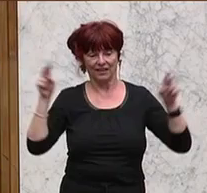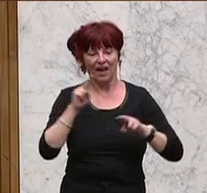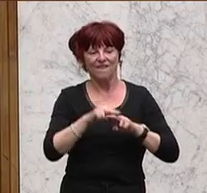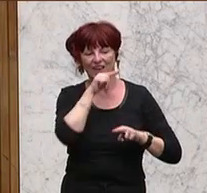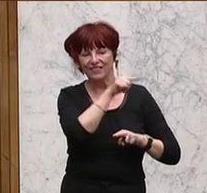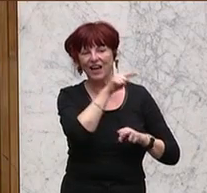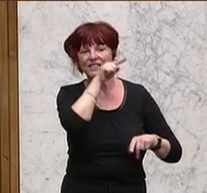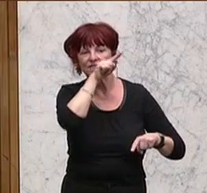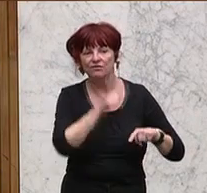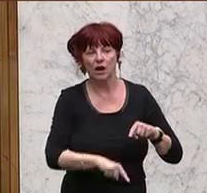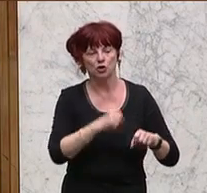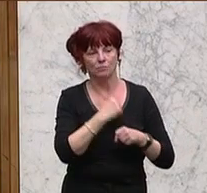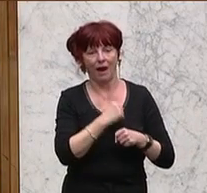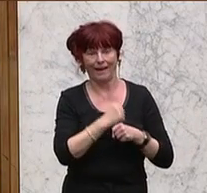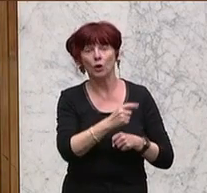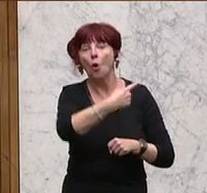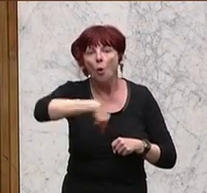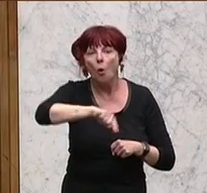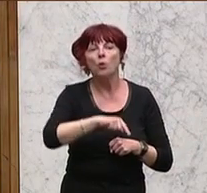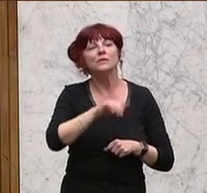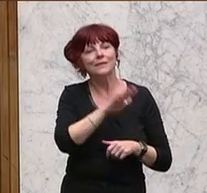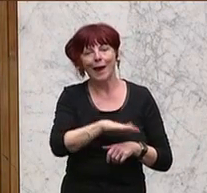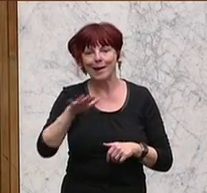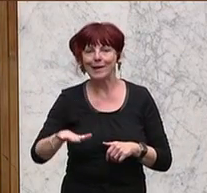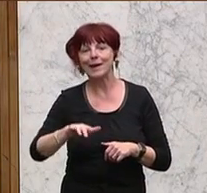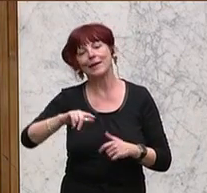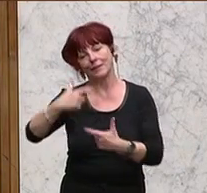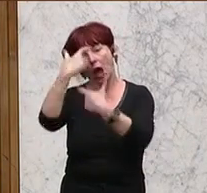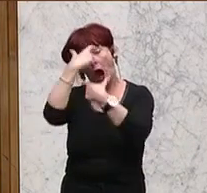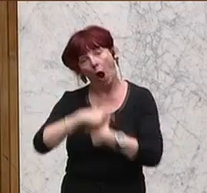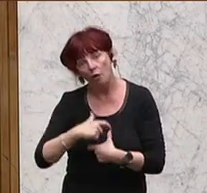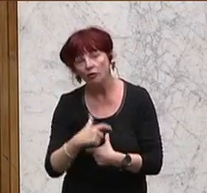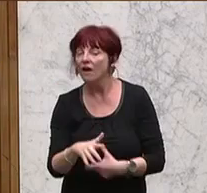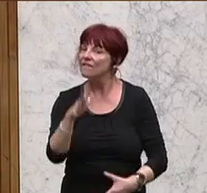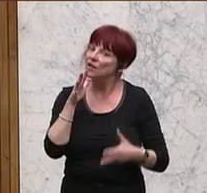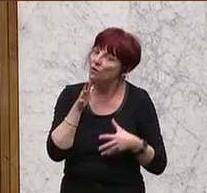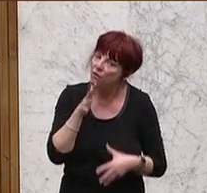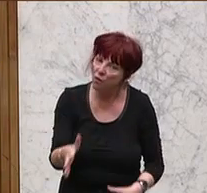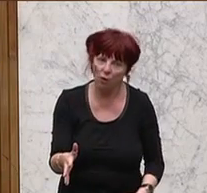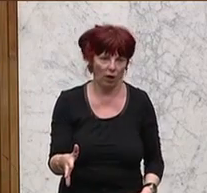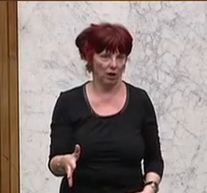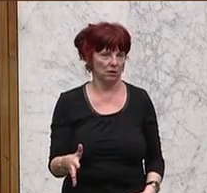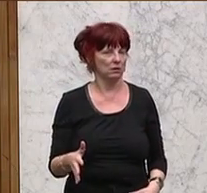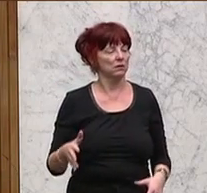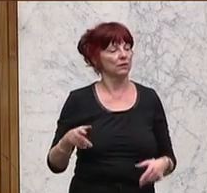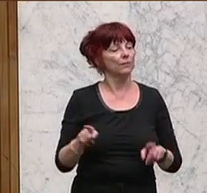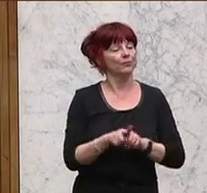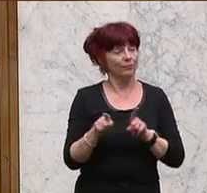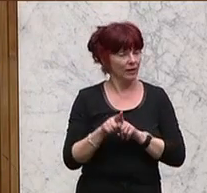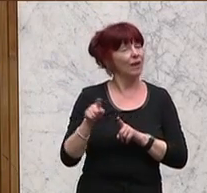machen, werden uns unsere Kinder verfluchen. Das ist ein Zitat von Sigmar Gabriels, ein Geistesblitz von unlängst. Und das